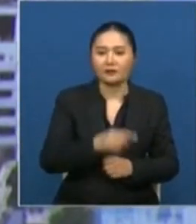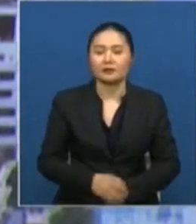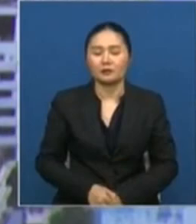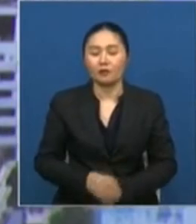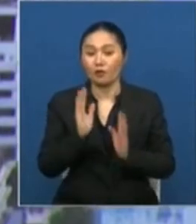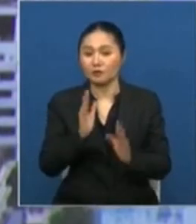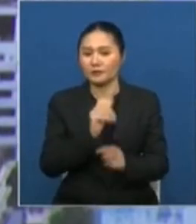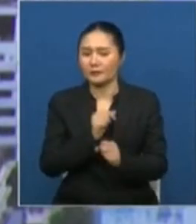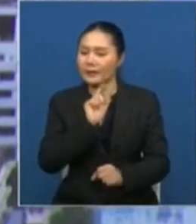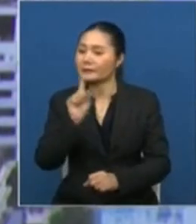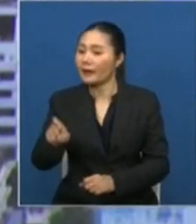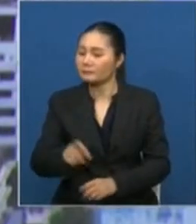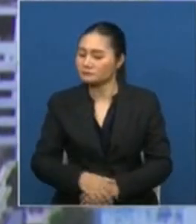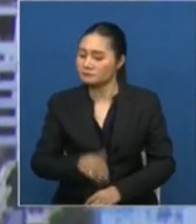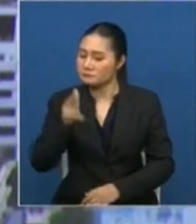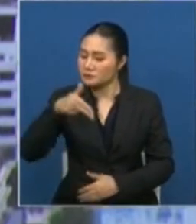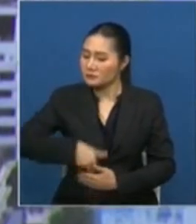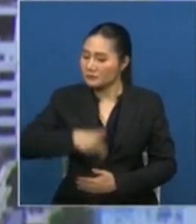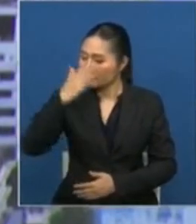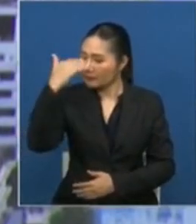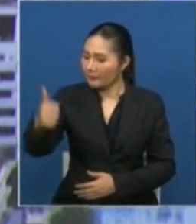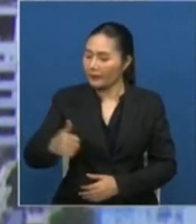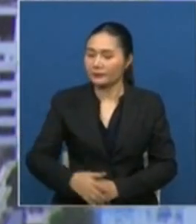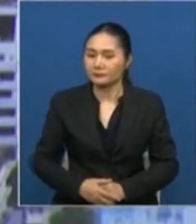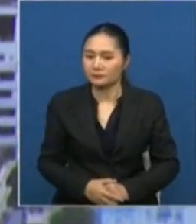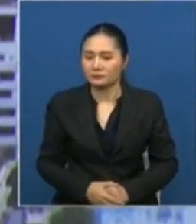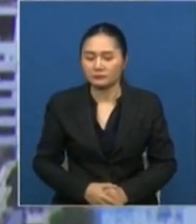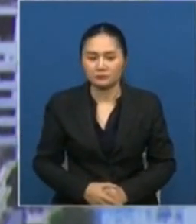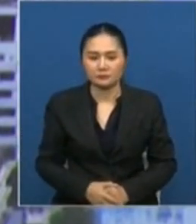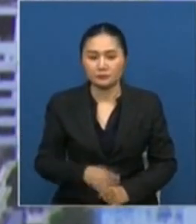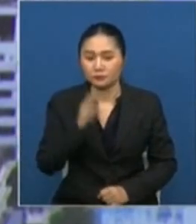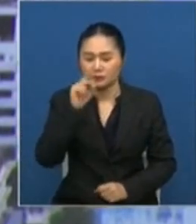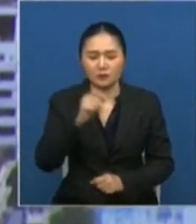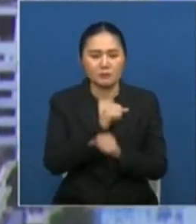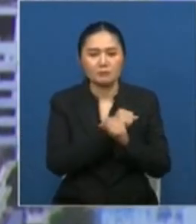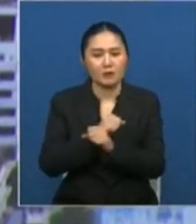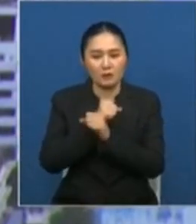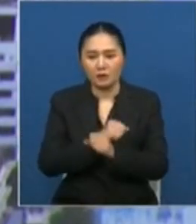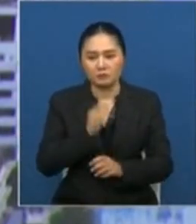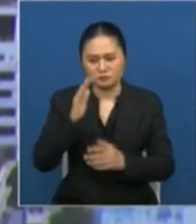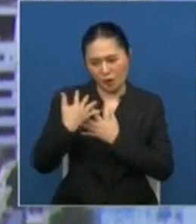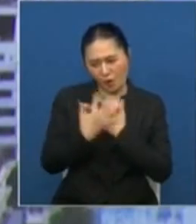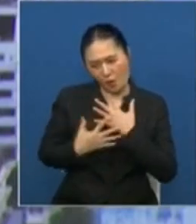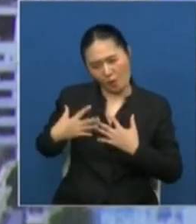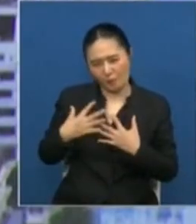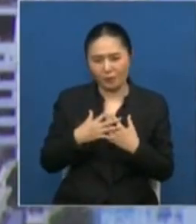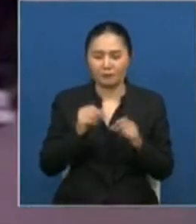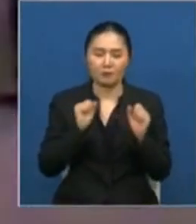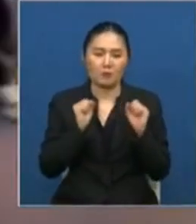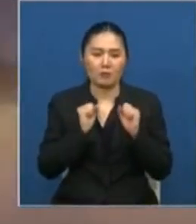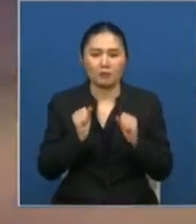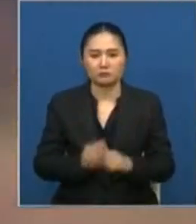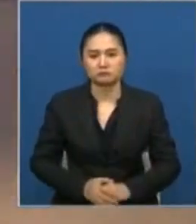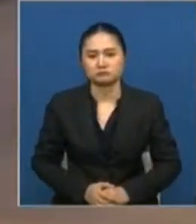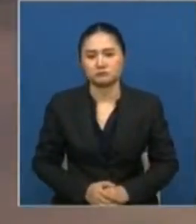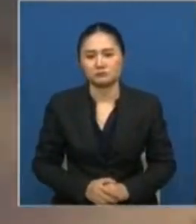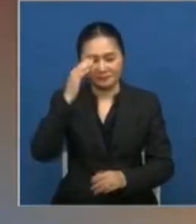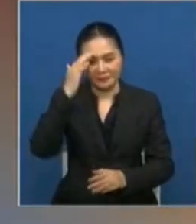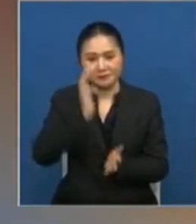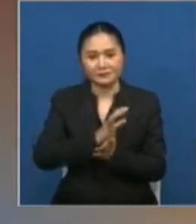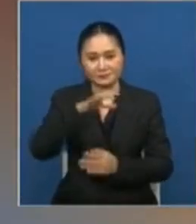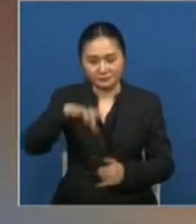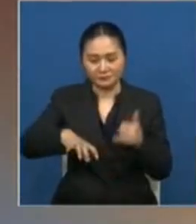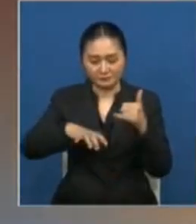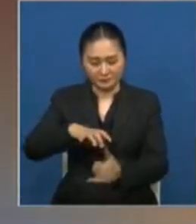จ้าหน้าที่ไปถามว่าเอาพกปืนเข้ามาในแหล่งท่องเที่ยวทำไมอ้างว่าป้องกันเดี๋ยวมีผู้ชายมาลวนลามจับตัว เ